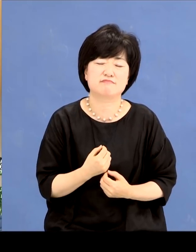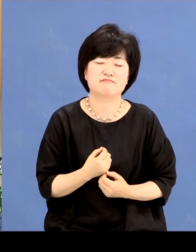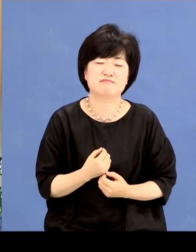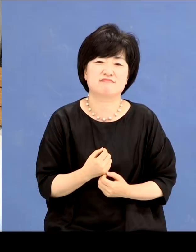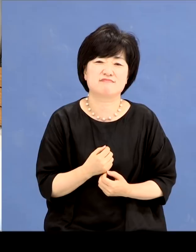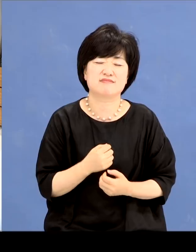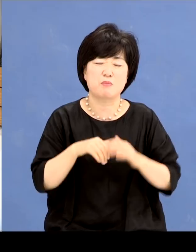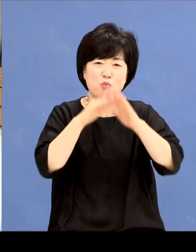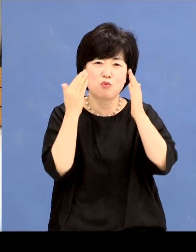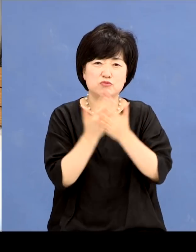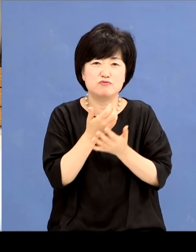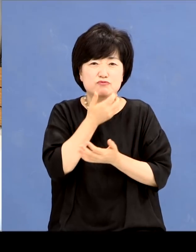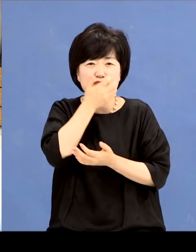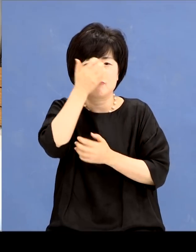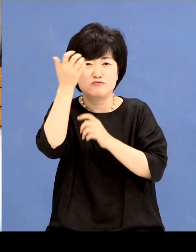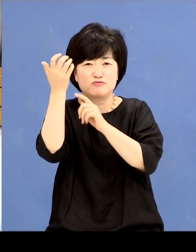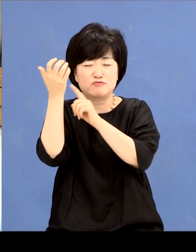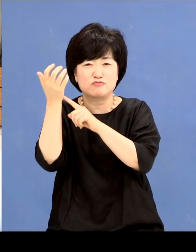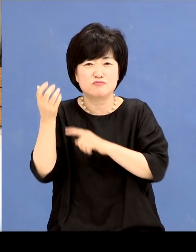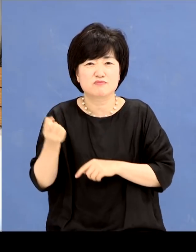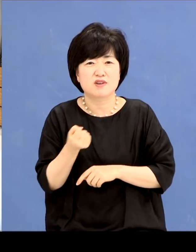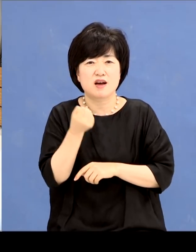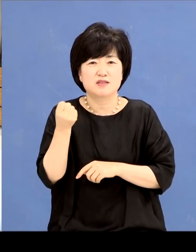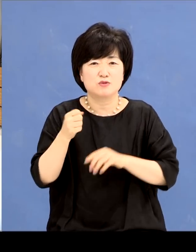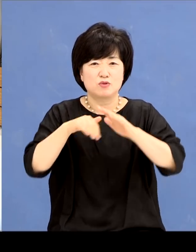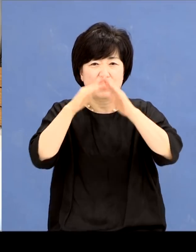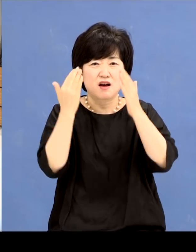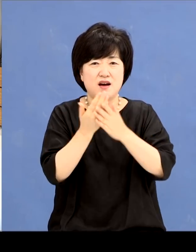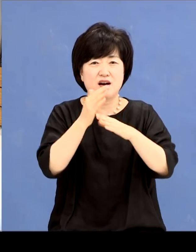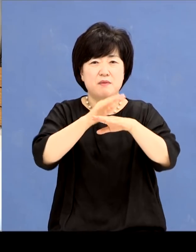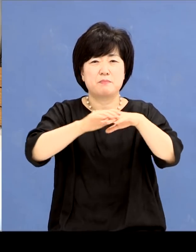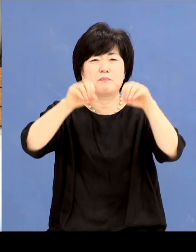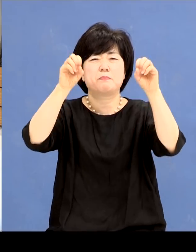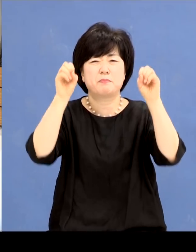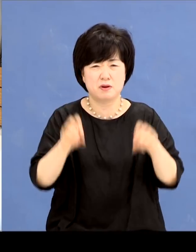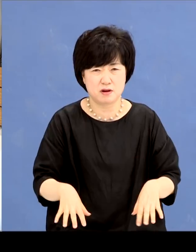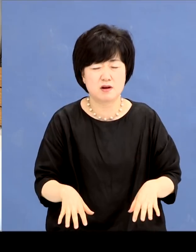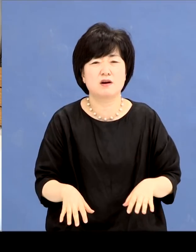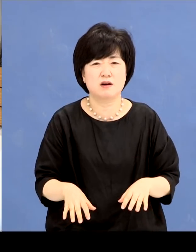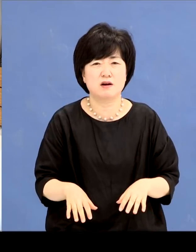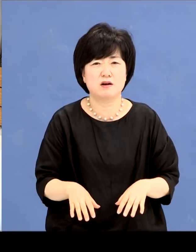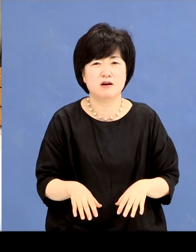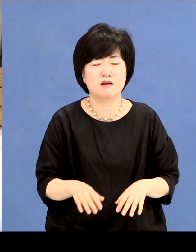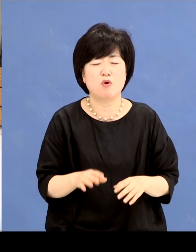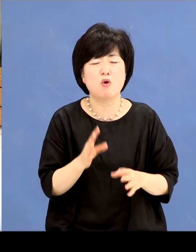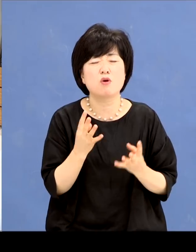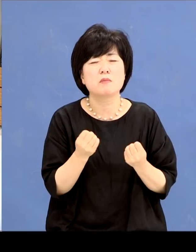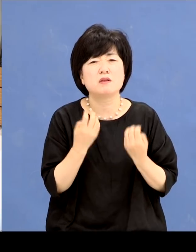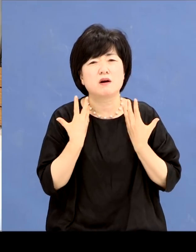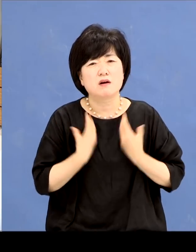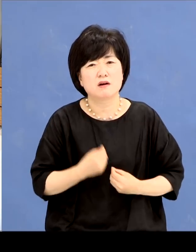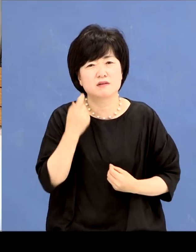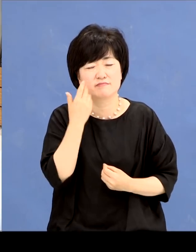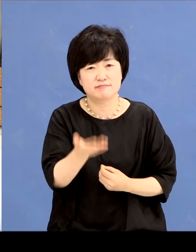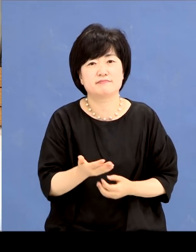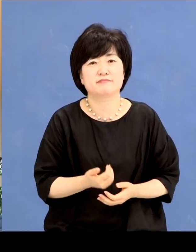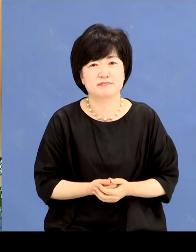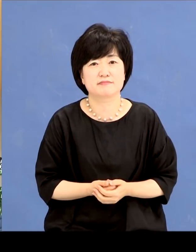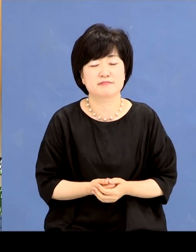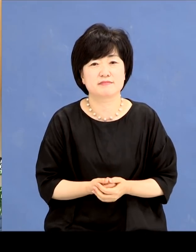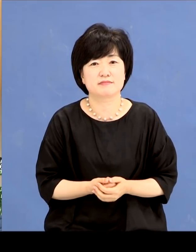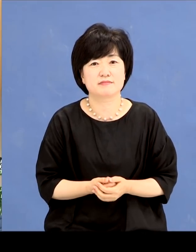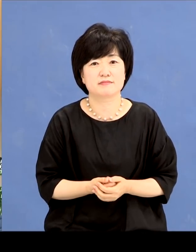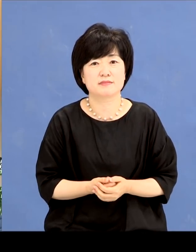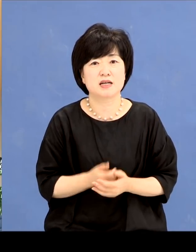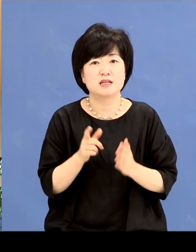순간에 그냥 꿈꿔왔던 모든 꿈까지 다 수포로 들어가 버려요. 네. 얼마나 상심이 컸을까요? 네.